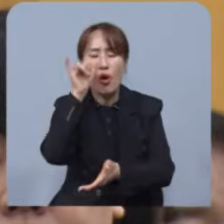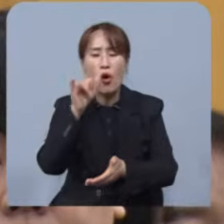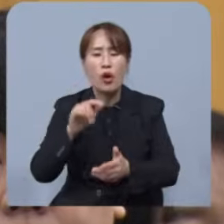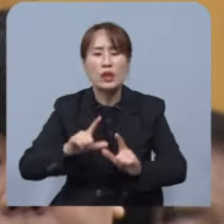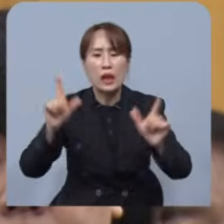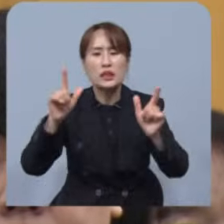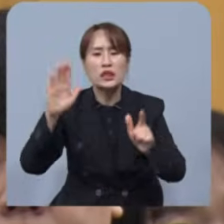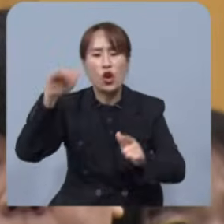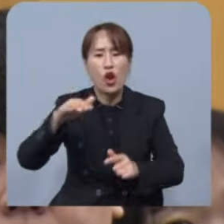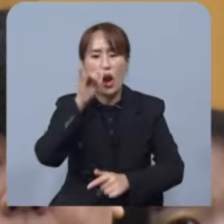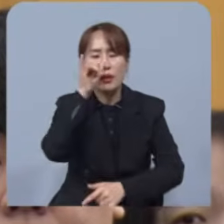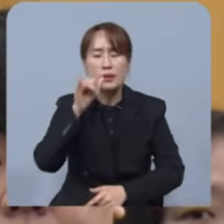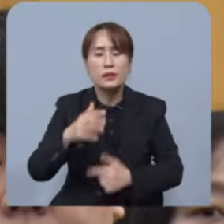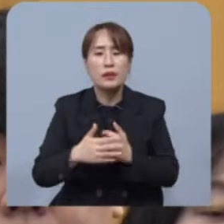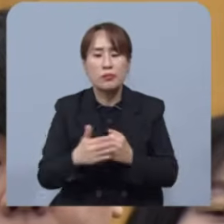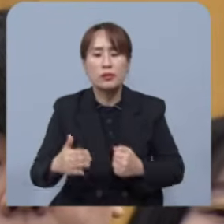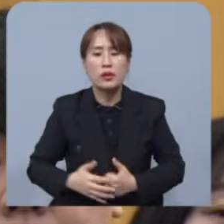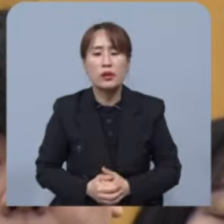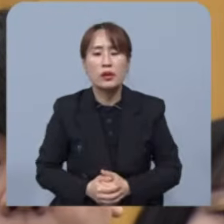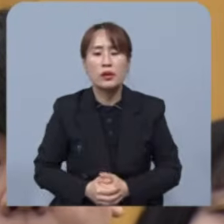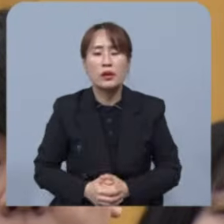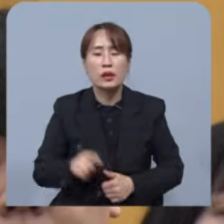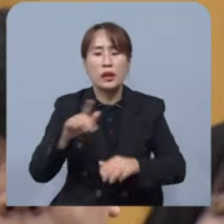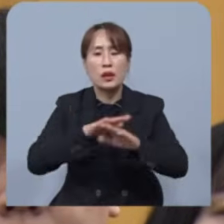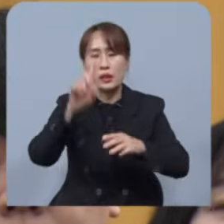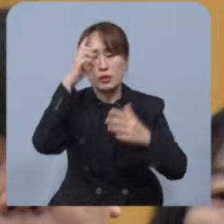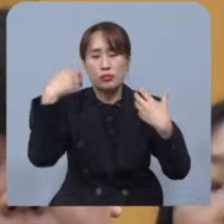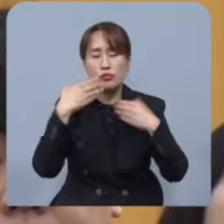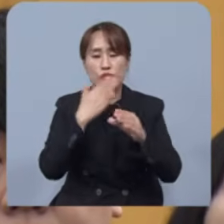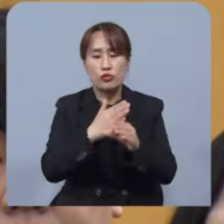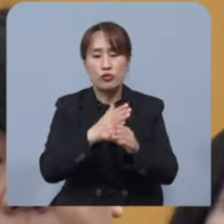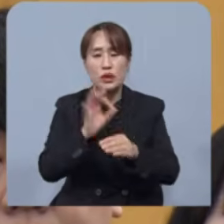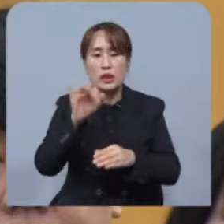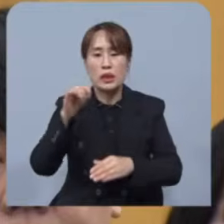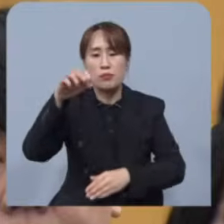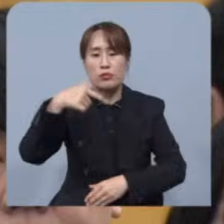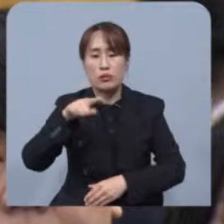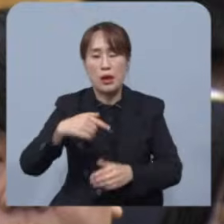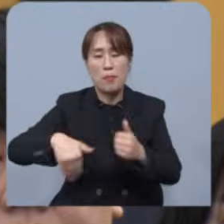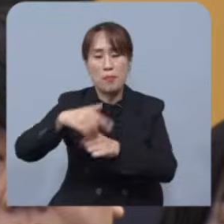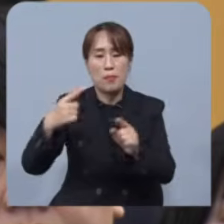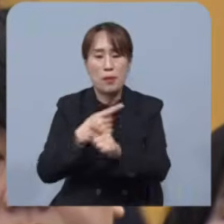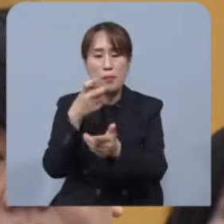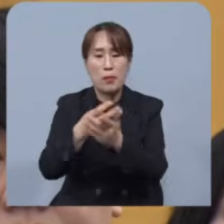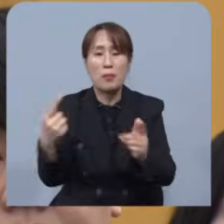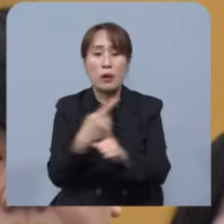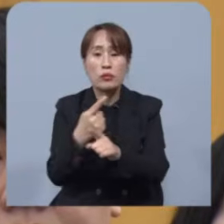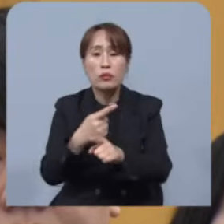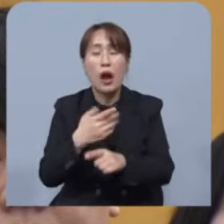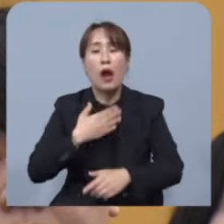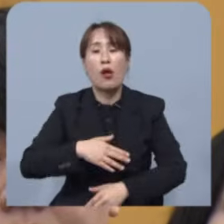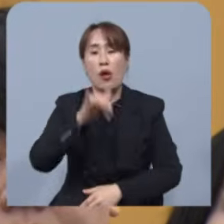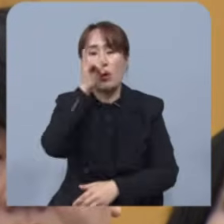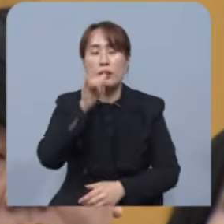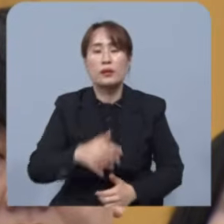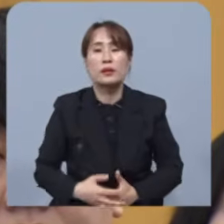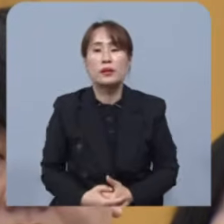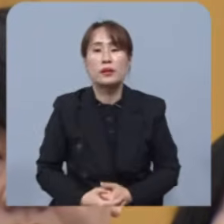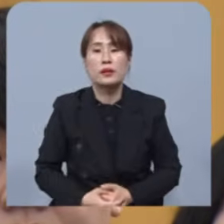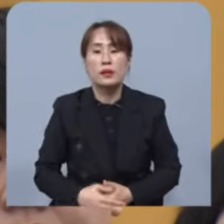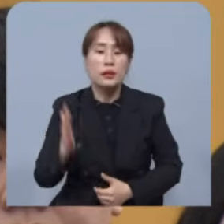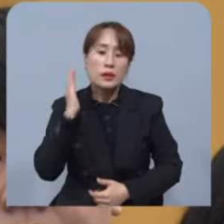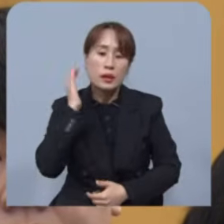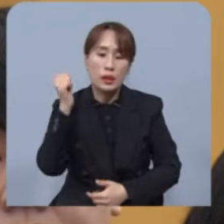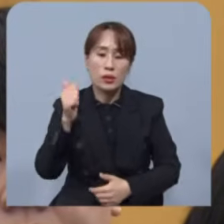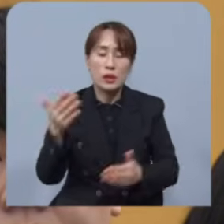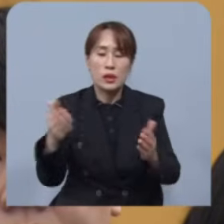있어 이를 해결하기 위해 정부 주도의 인프라 정책과 제도 개선을 하고 계신 걸로 알고 있습니다.